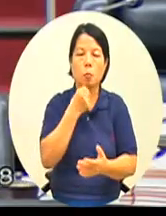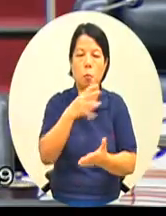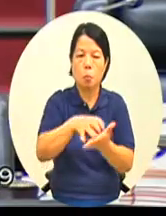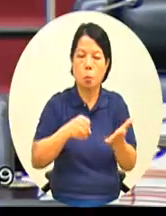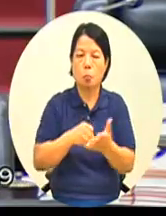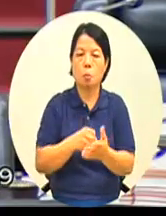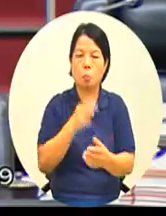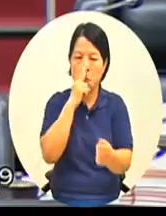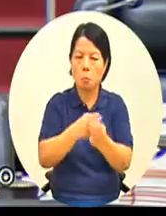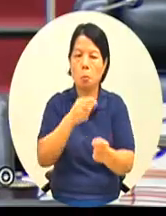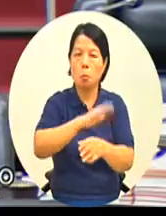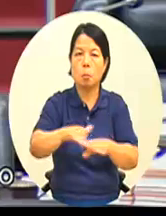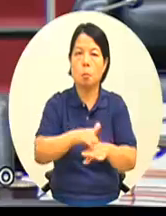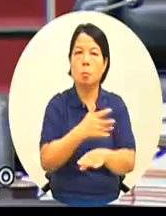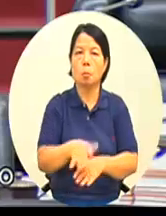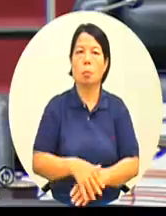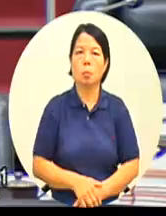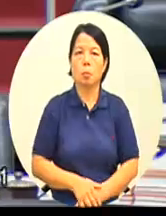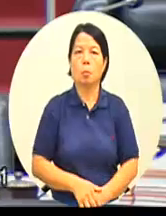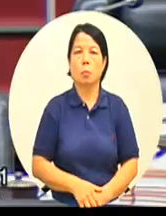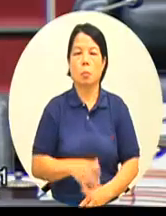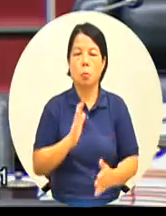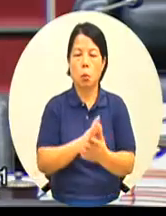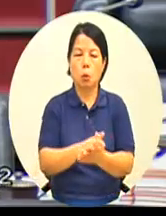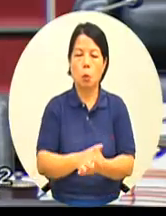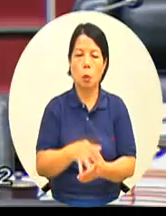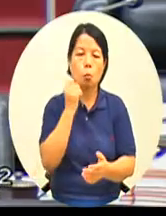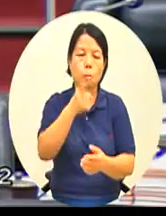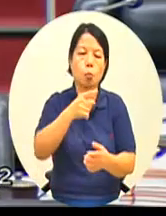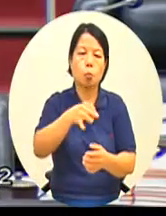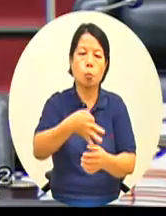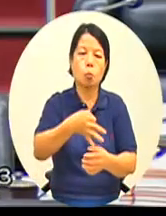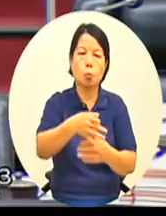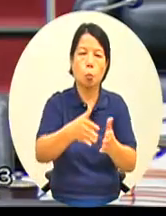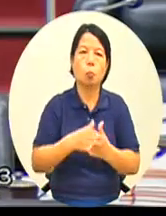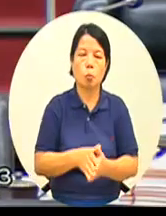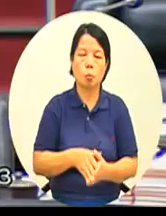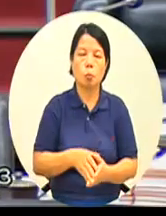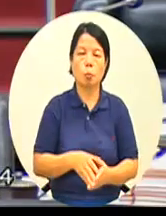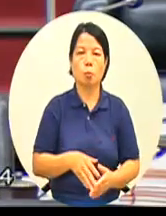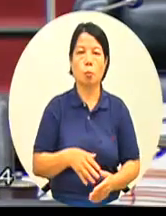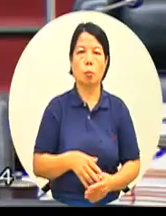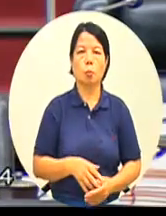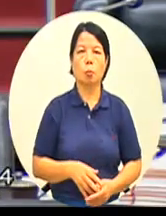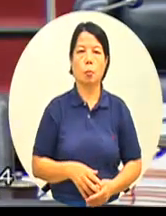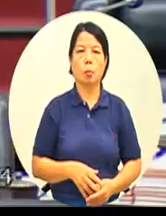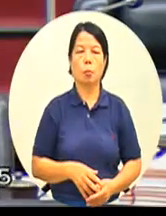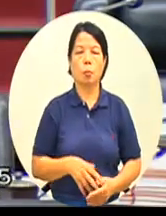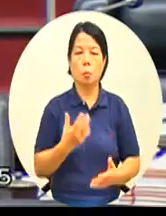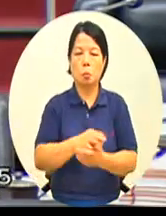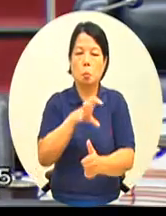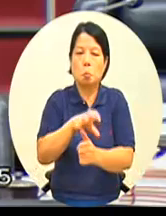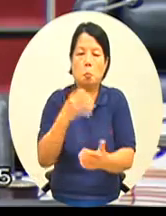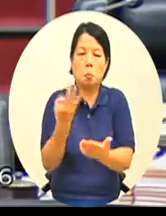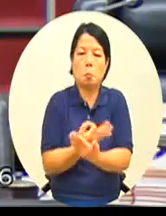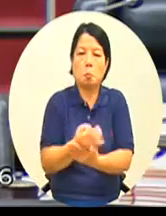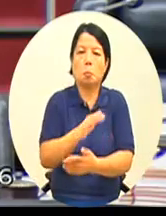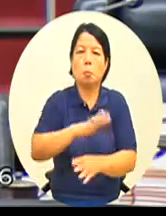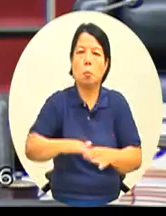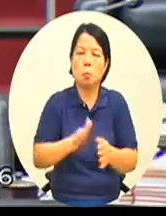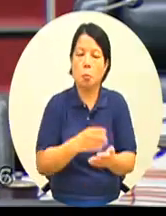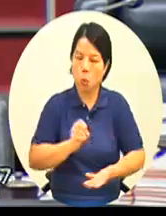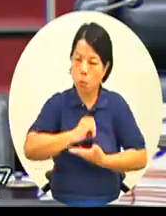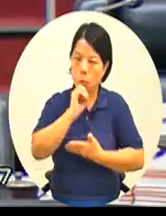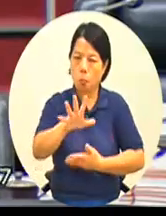害，或者是在他们的这个薪资结构上也有很大的一个压迫？这点我一定要提